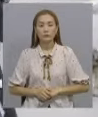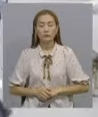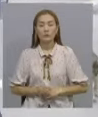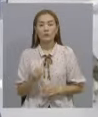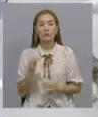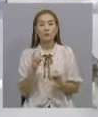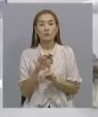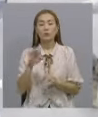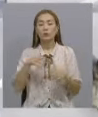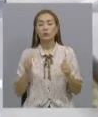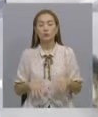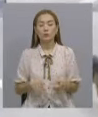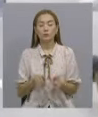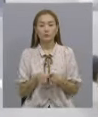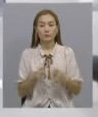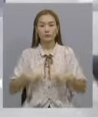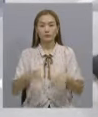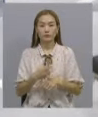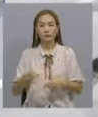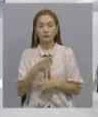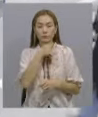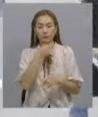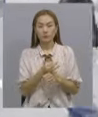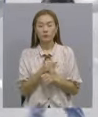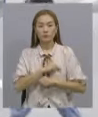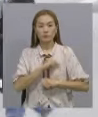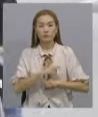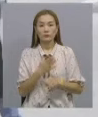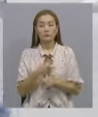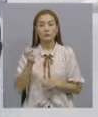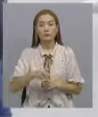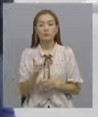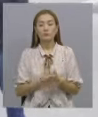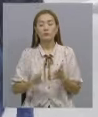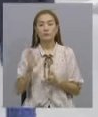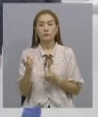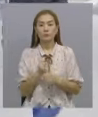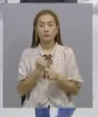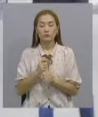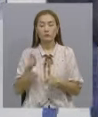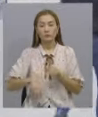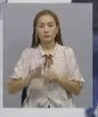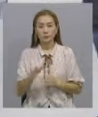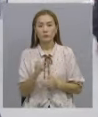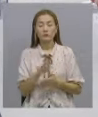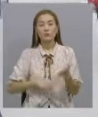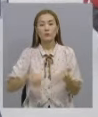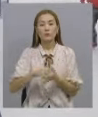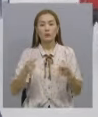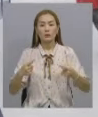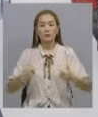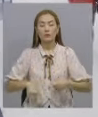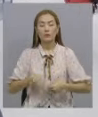Если говорить о принятии решения, то компетентный республиканский департамент труда приходит по заявлению и производит проверку, затем принимая